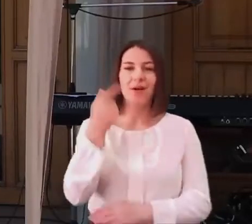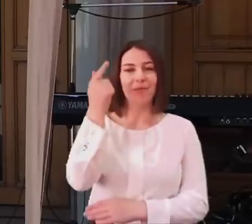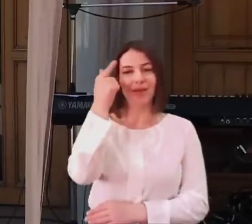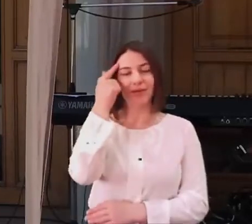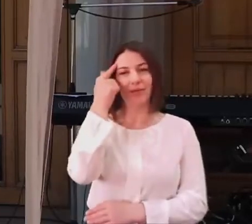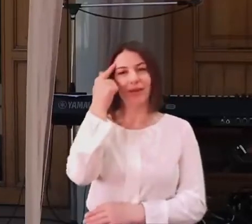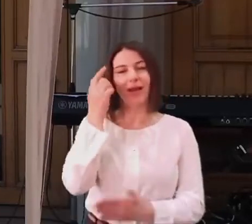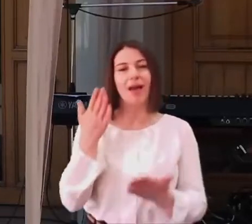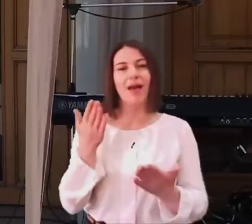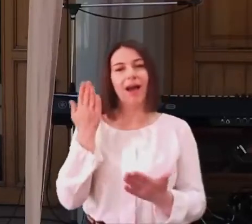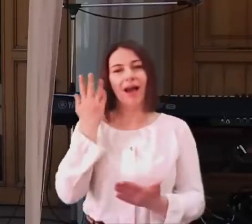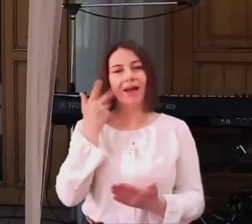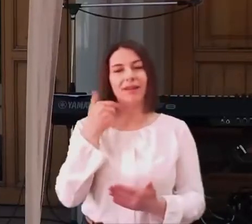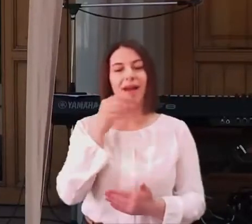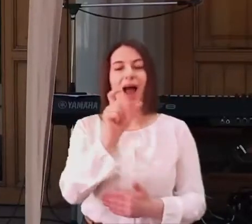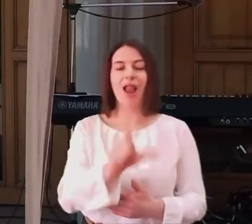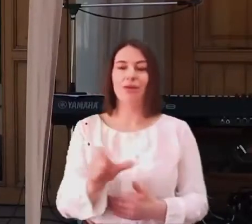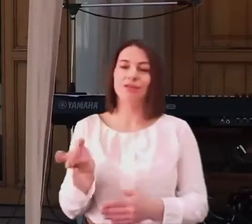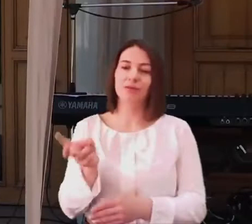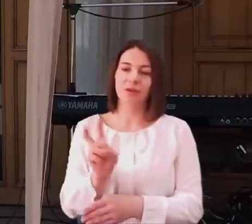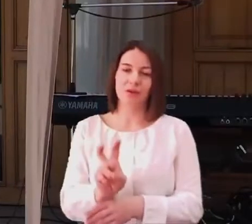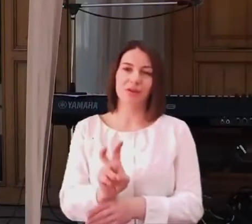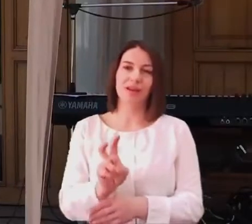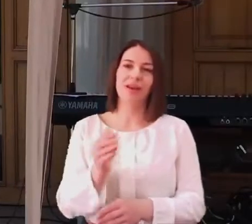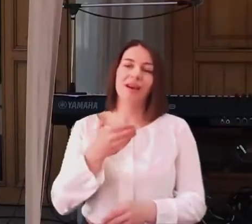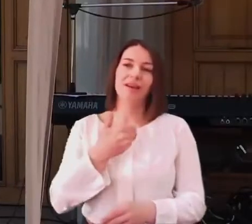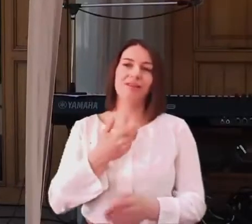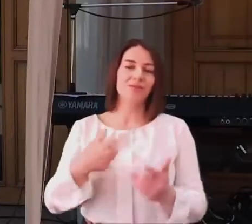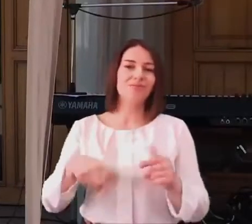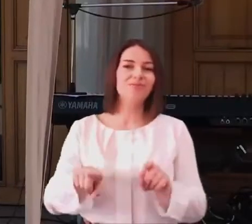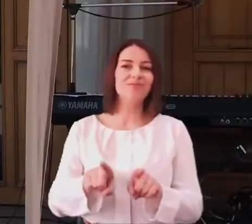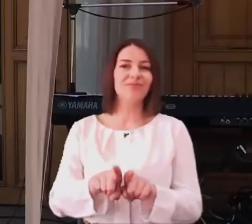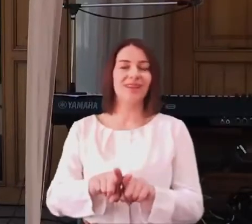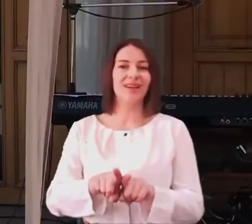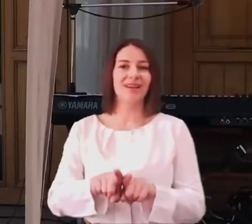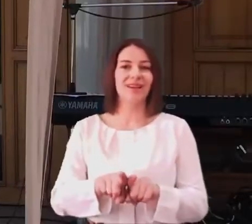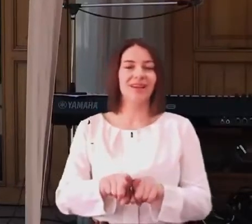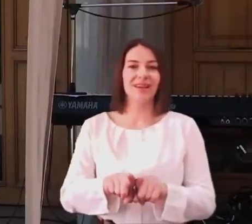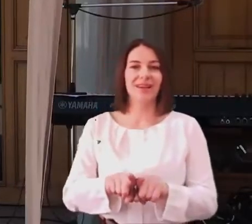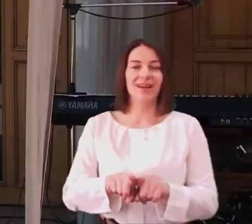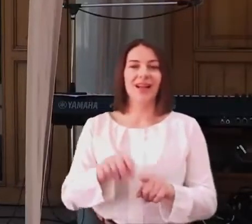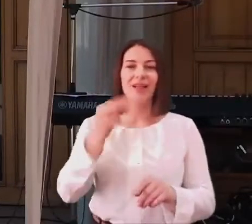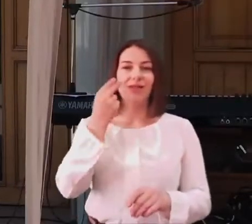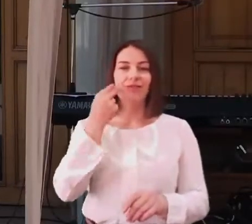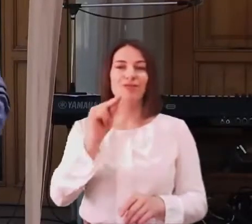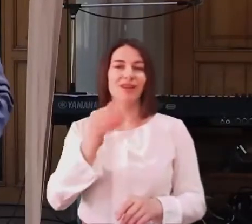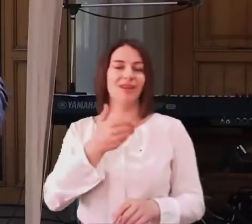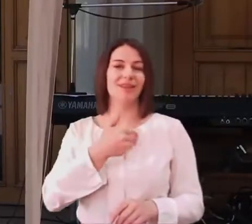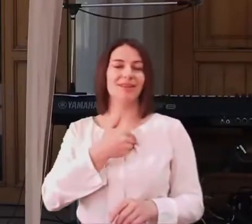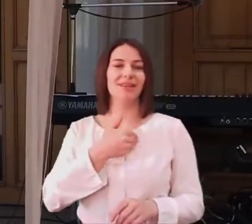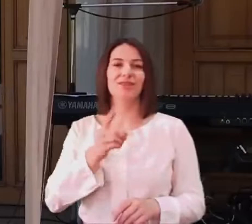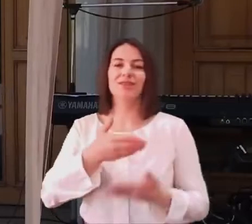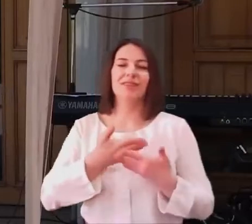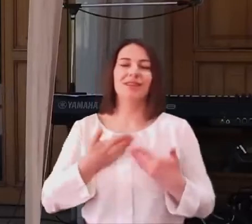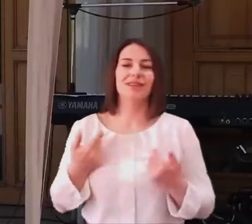том, что когда люди приходят, они настолько хотят лучшего, что мы даже новости плохие не хотим нести какому-то человеку. У меня есть друг,